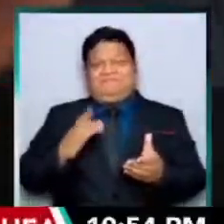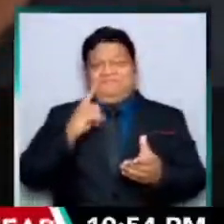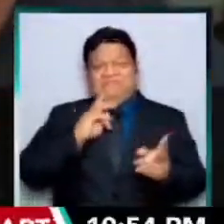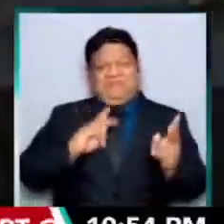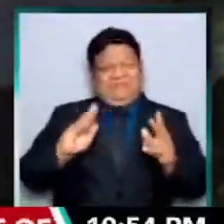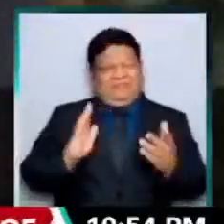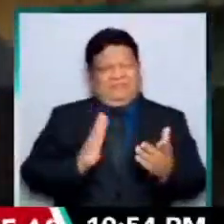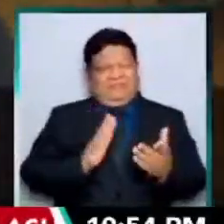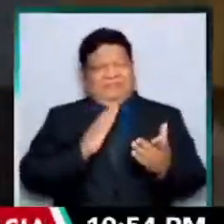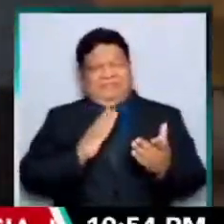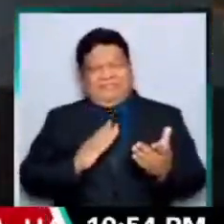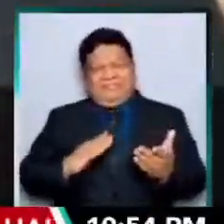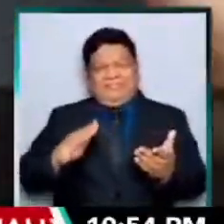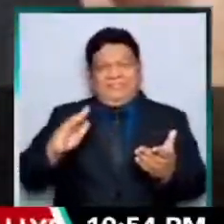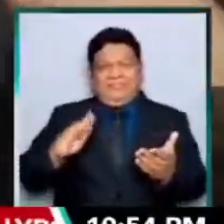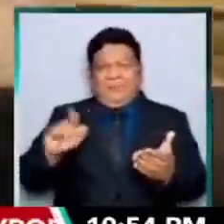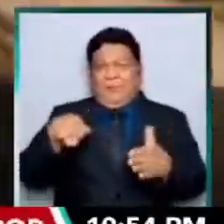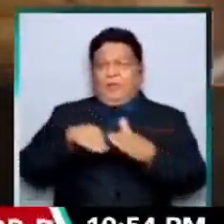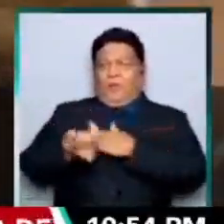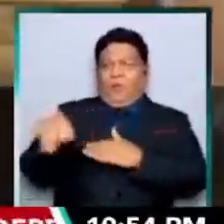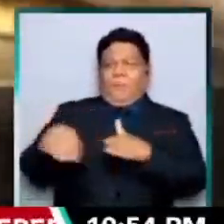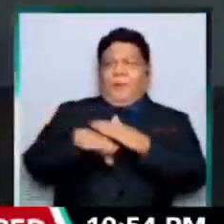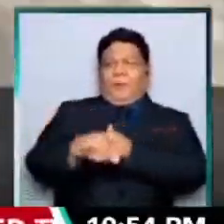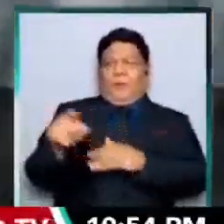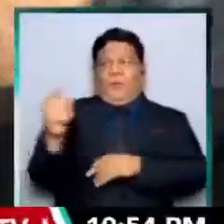Masok ka doon! Masok ka doon!